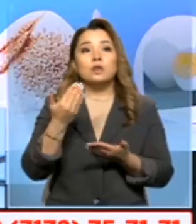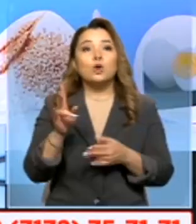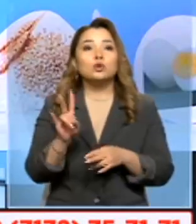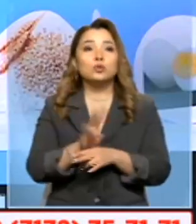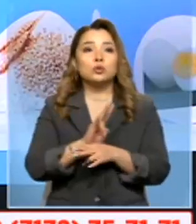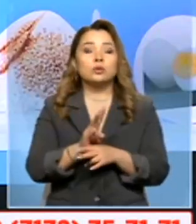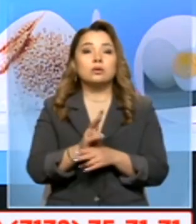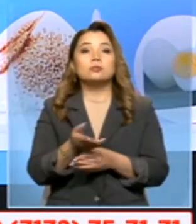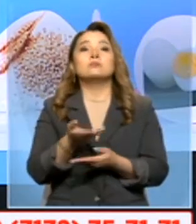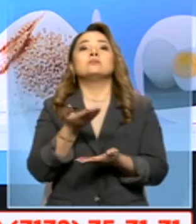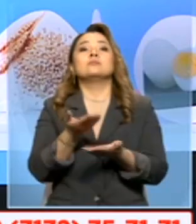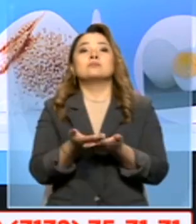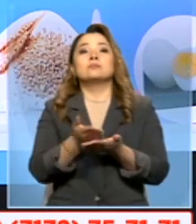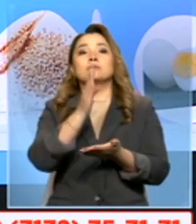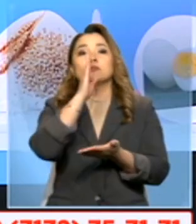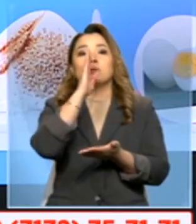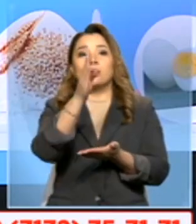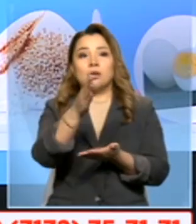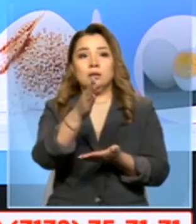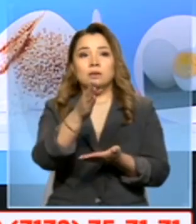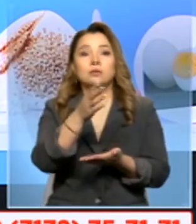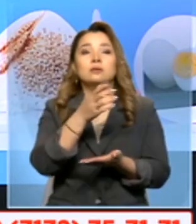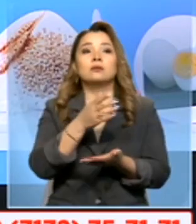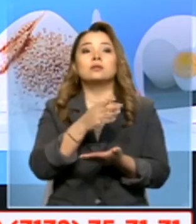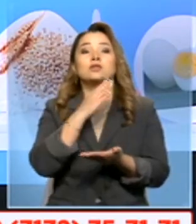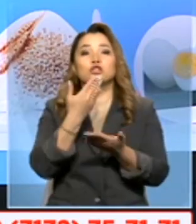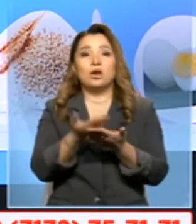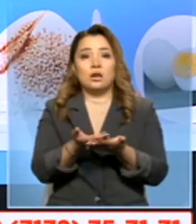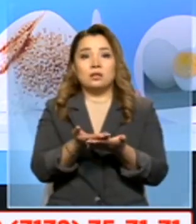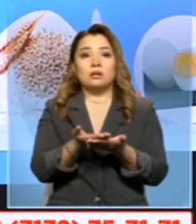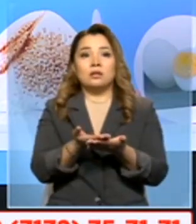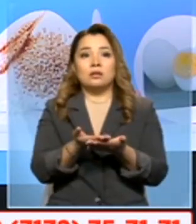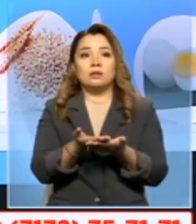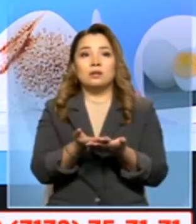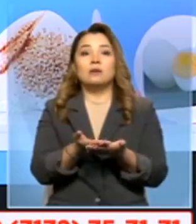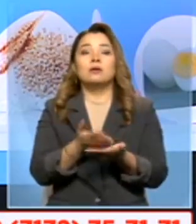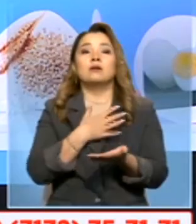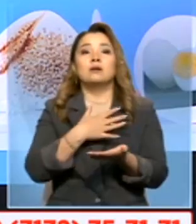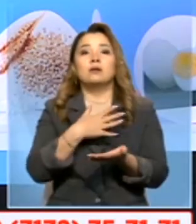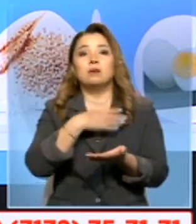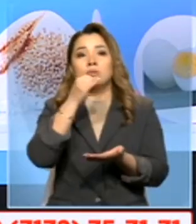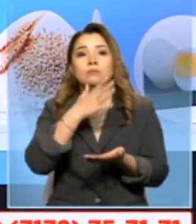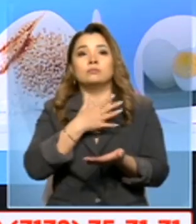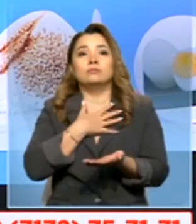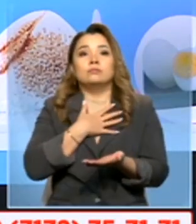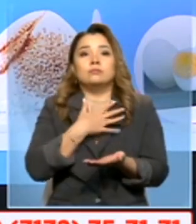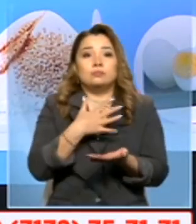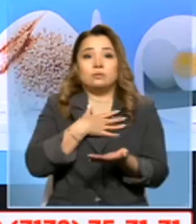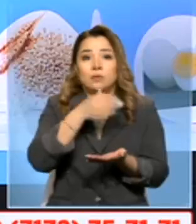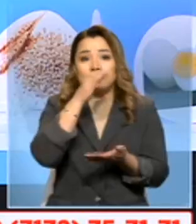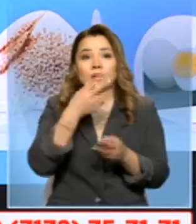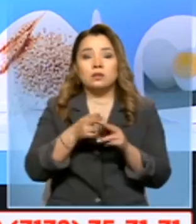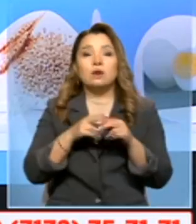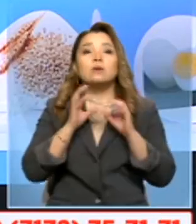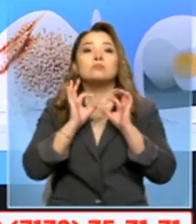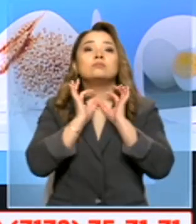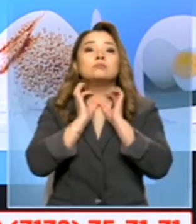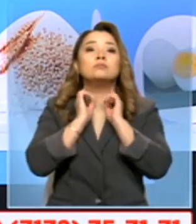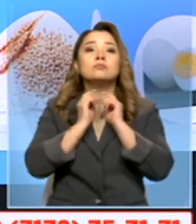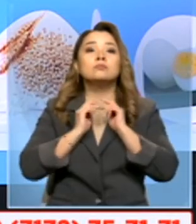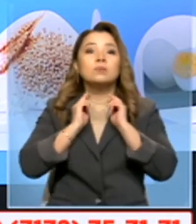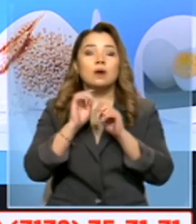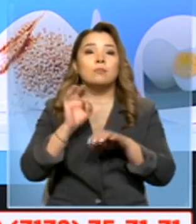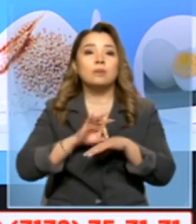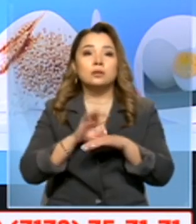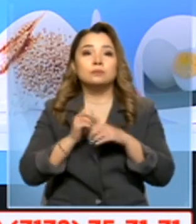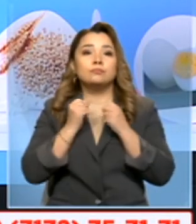түнде шалқаңызда жатып ұйықтаған кезде, шалқадан жатқан кезде ауа жетпей тұншығу болса, бұл қалқанша бездің бірінші